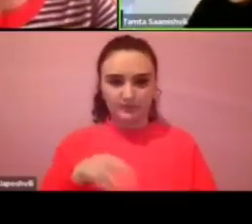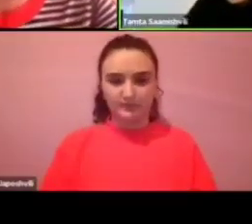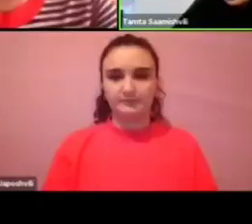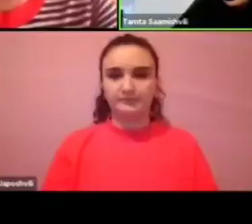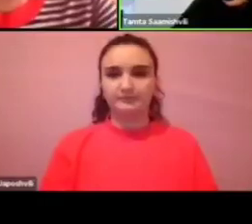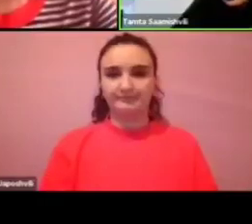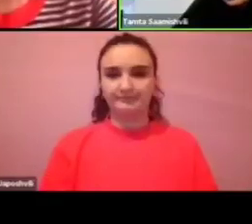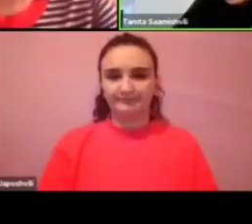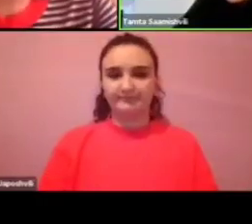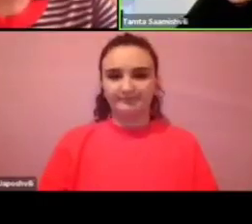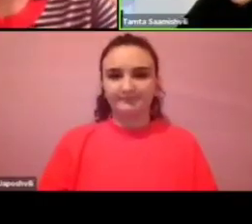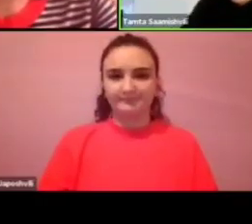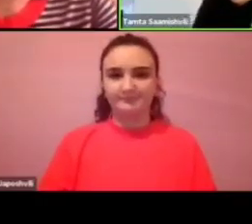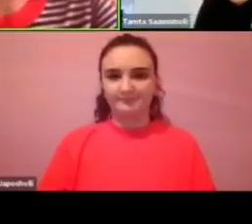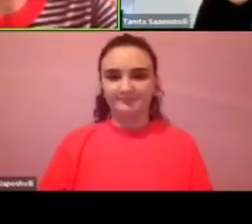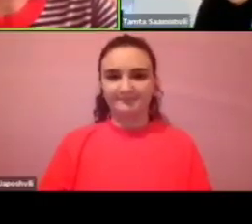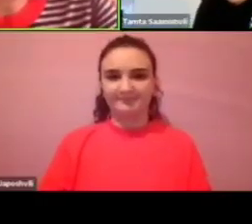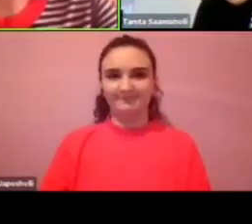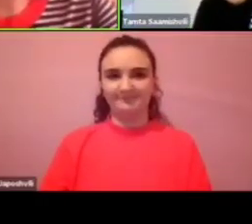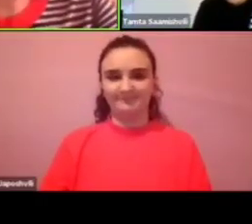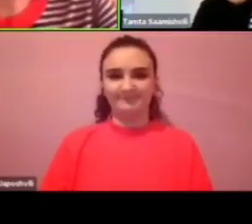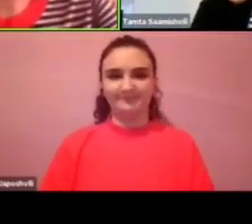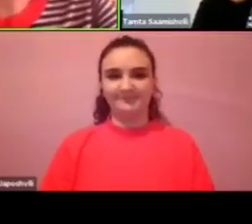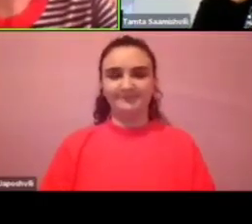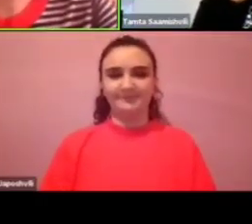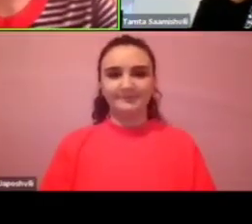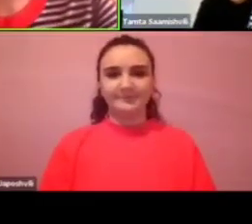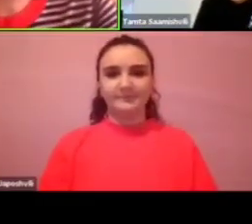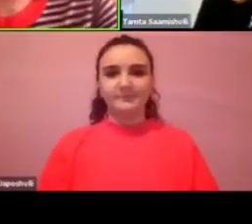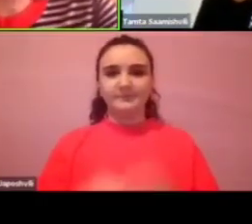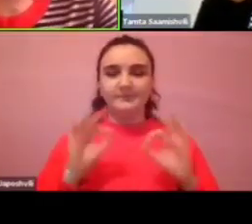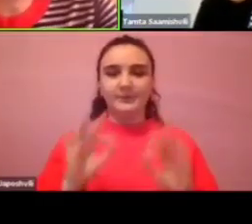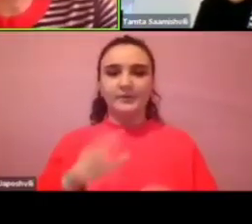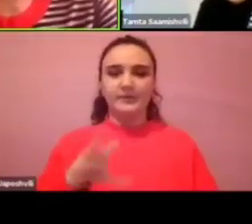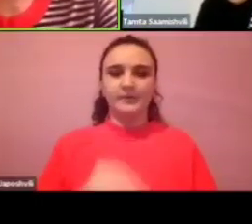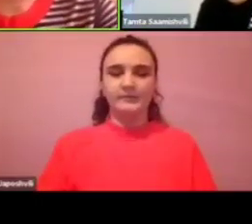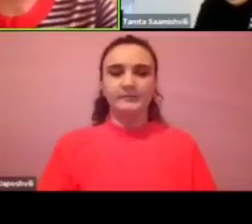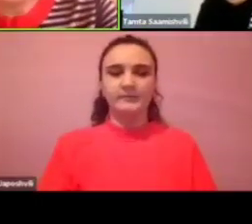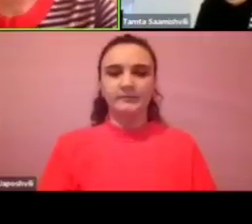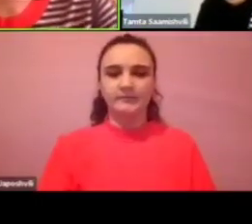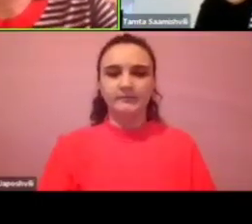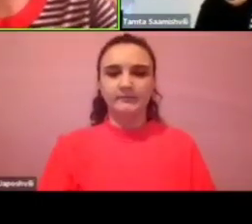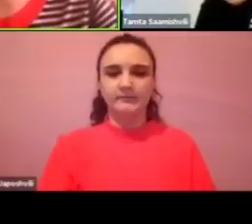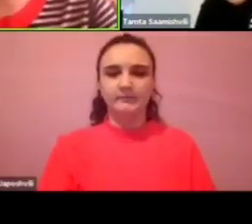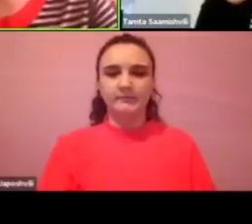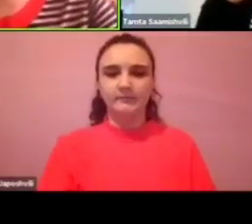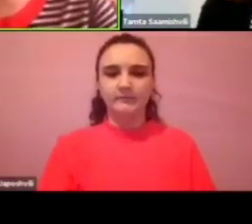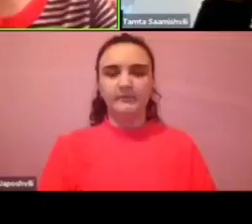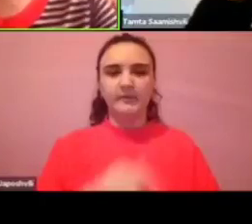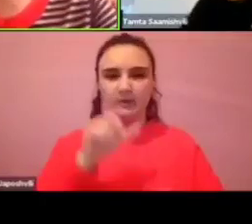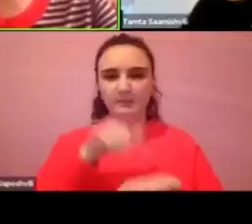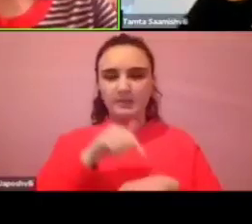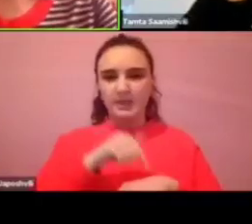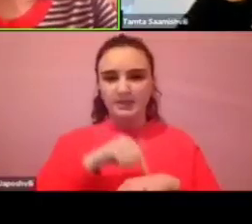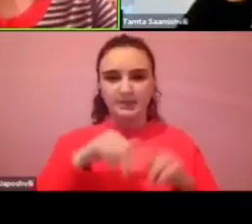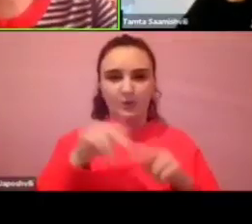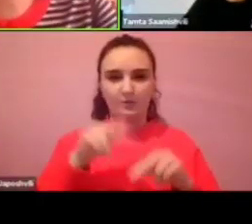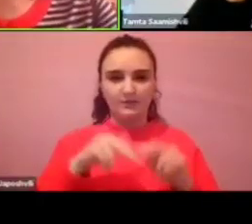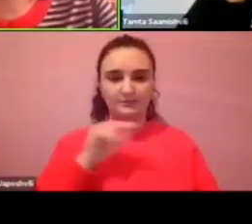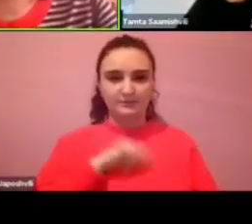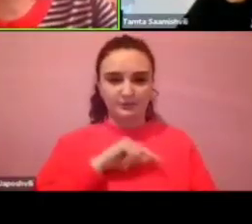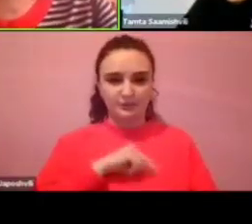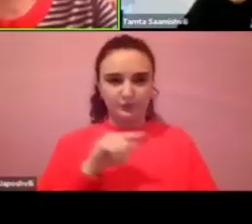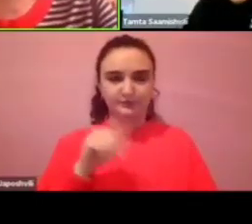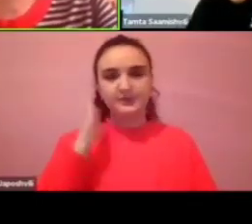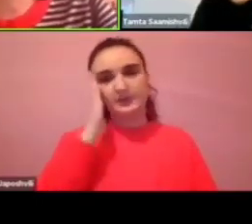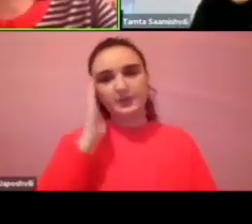მე მგონი დაგვეთანხმებიან ჩვენი. დიახ. და სწორედ ისა განწყობაზე მუშაობს, ხო, ადამიანის განწყობაზე. ასევე არის